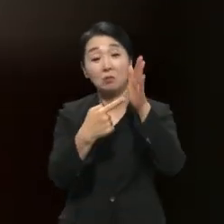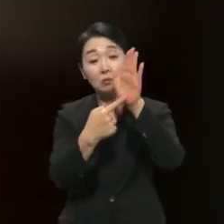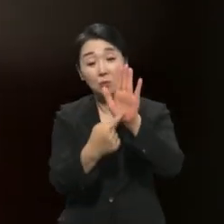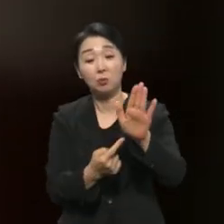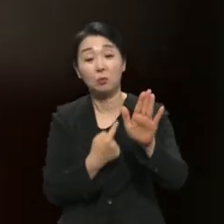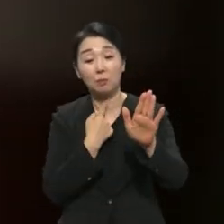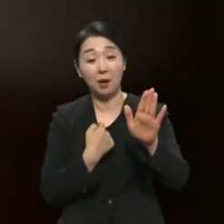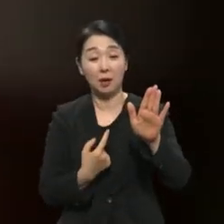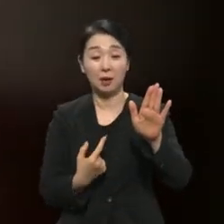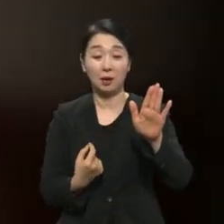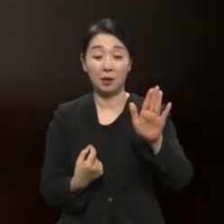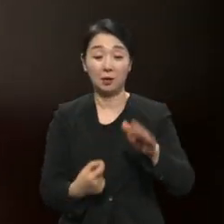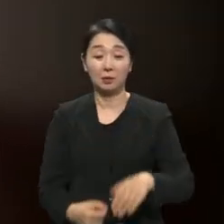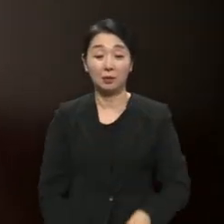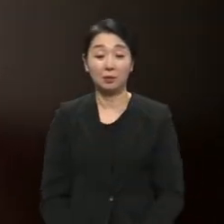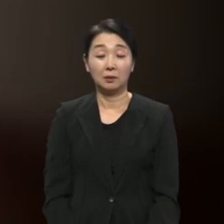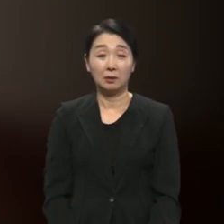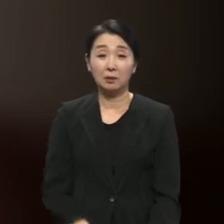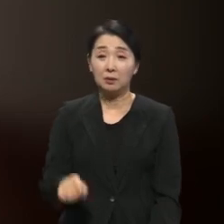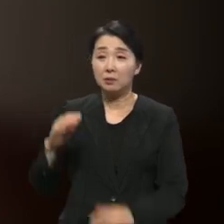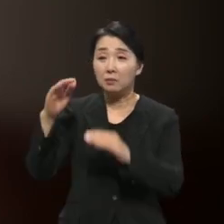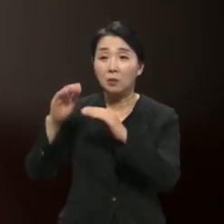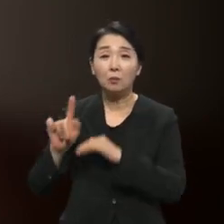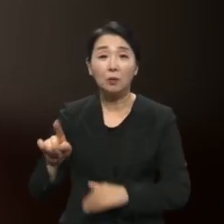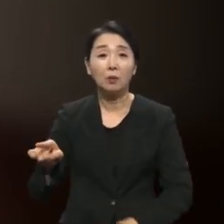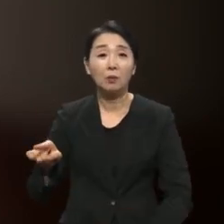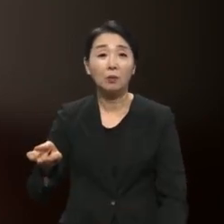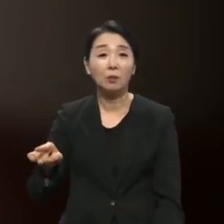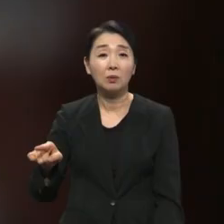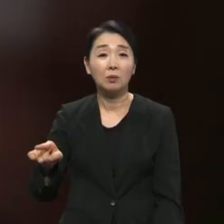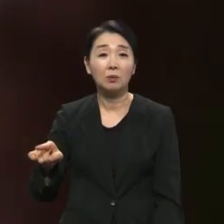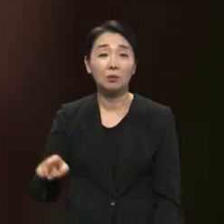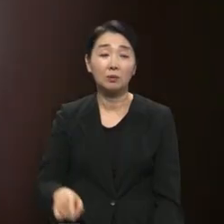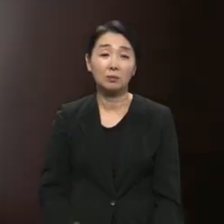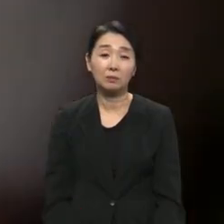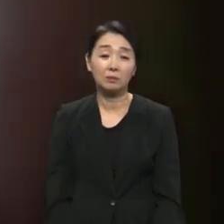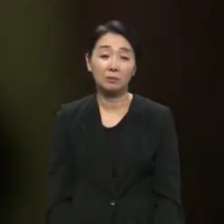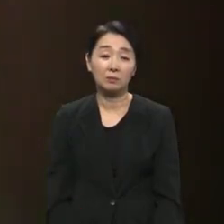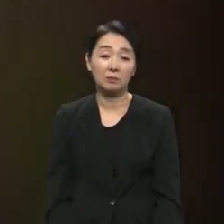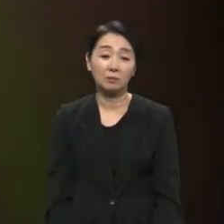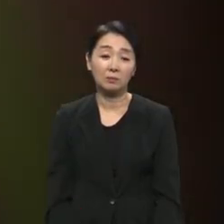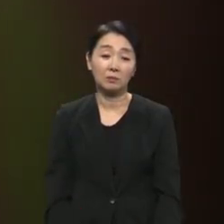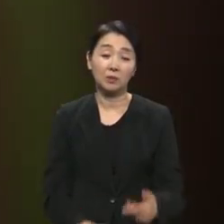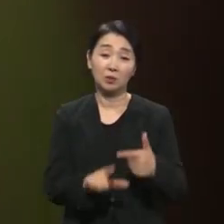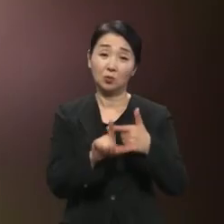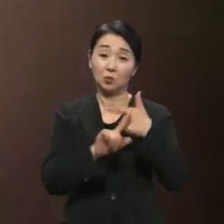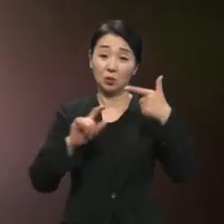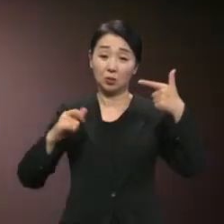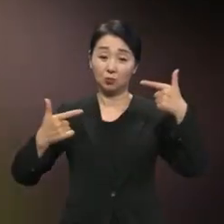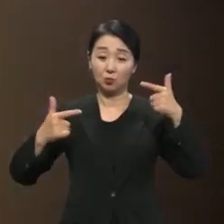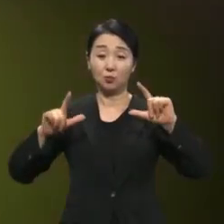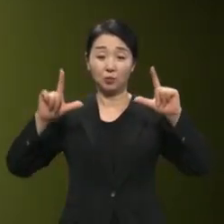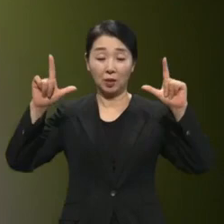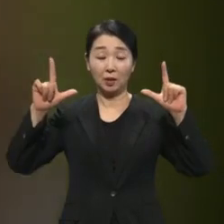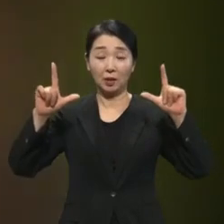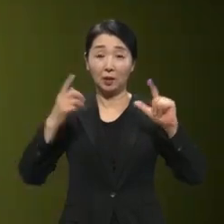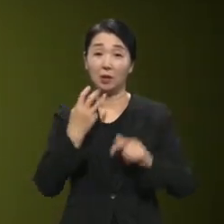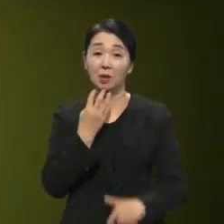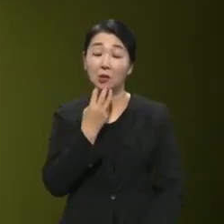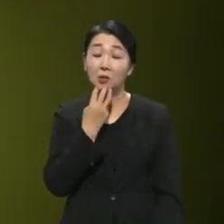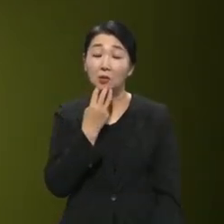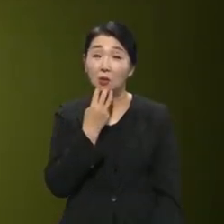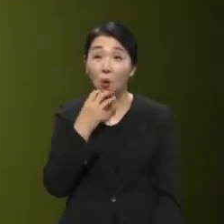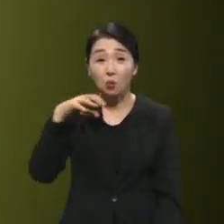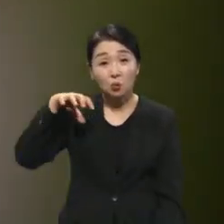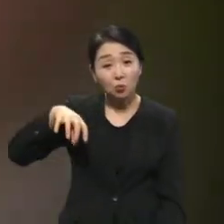사건은어떤종류의사건이었나요 ? 예.이사건은6월 16일서울독산동의한건물지하4